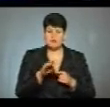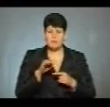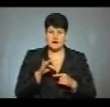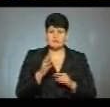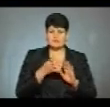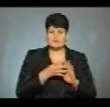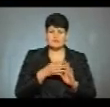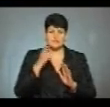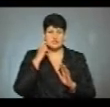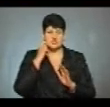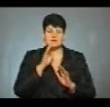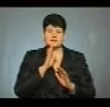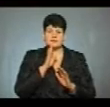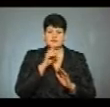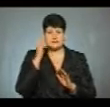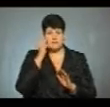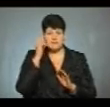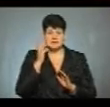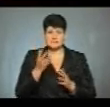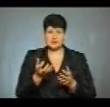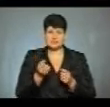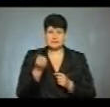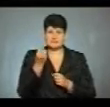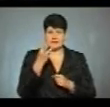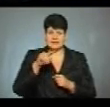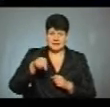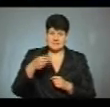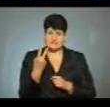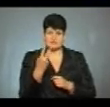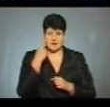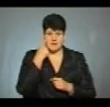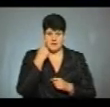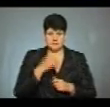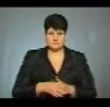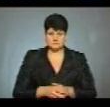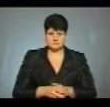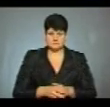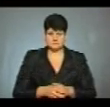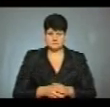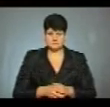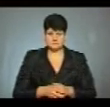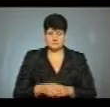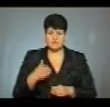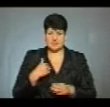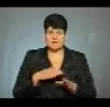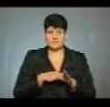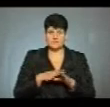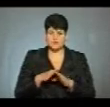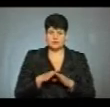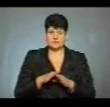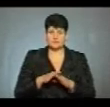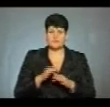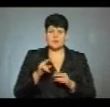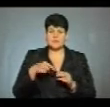9-річна гімнастка з Хмельницького Евеліна Свентик отримала 13,2 бали. Я виконувала рандат